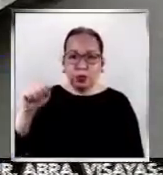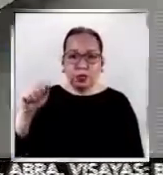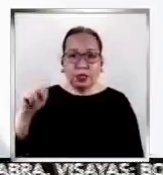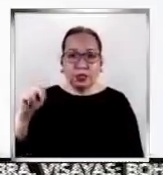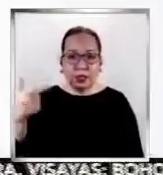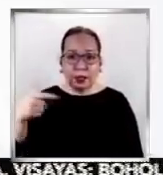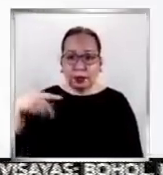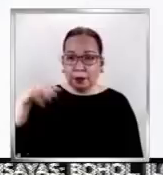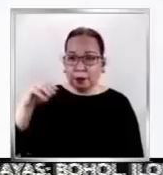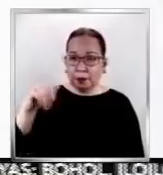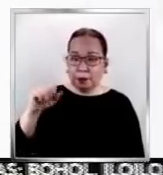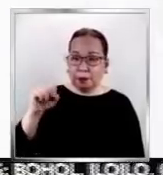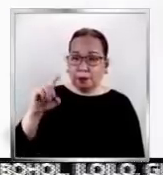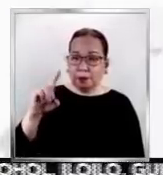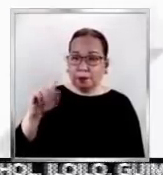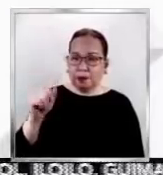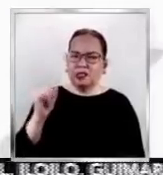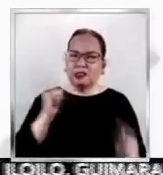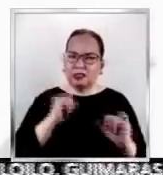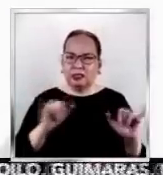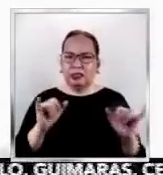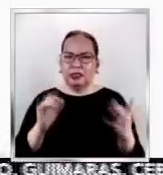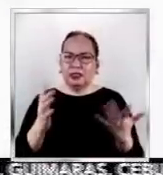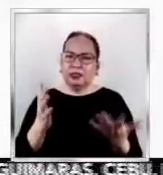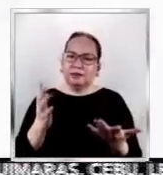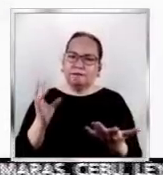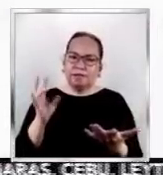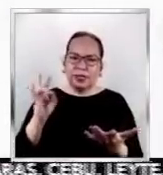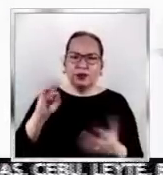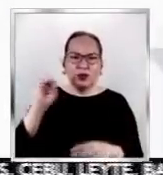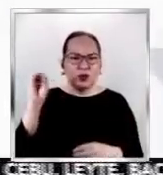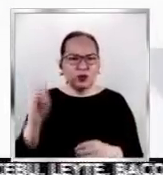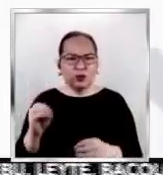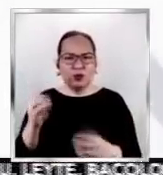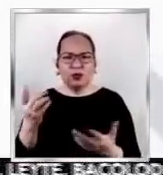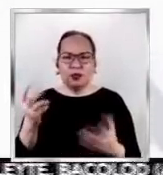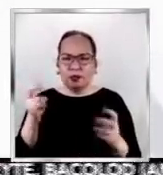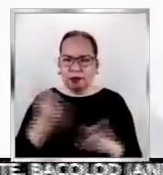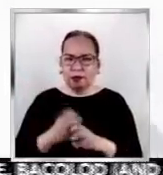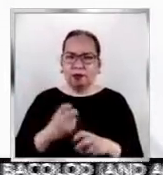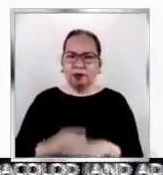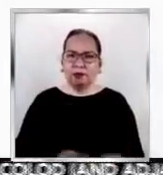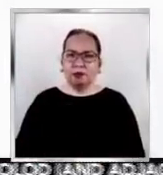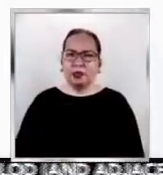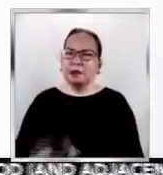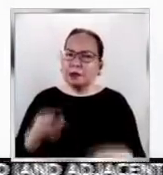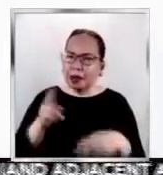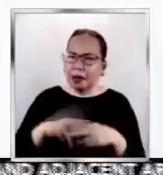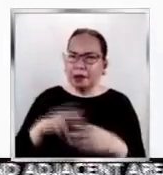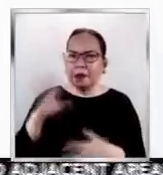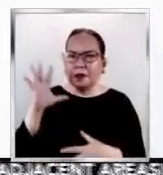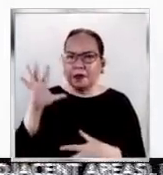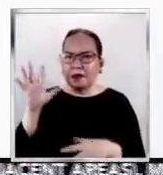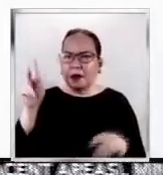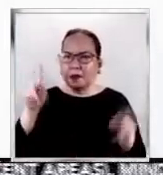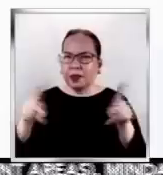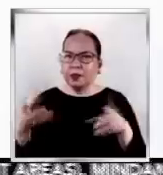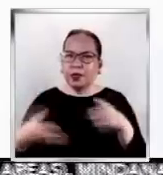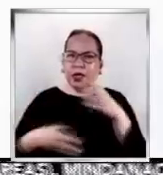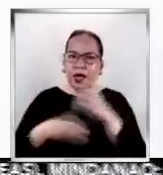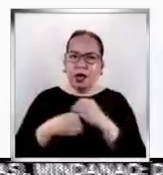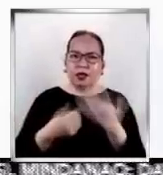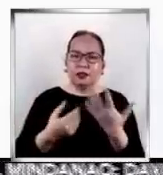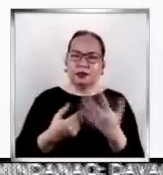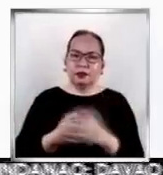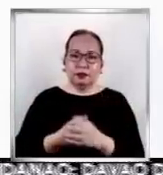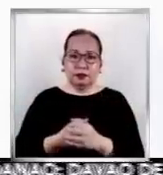jeep. For example, 22-seaters, additional na mga 5 pasahero siya. Kung may karagdagan tayo 5 pasahero, sa